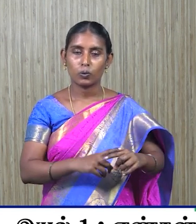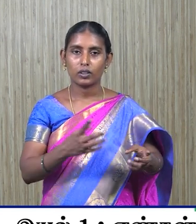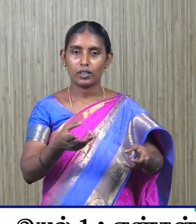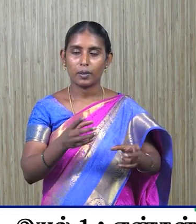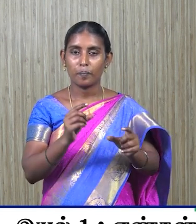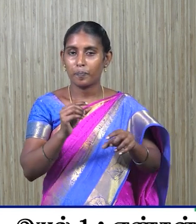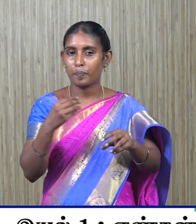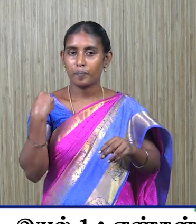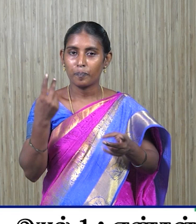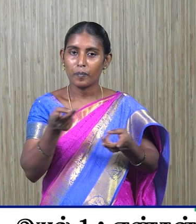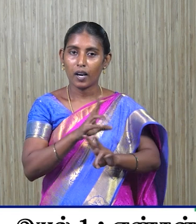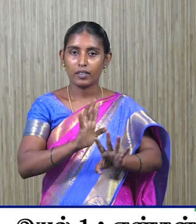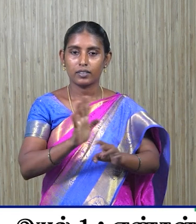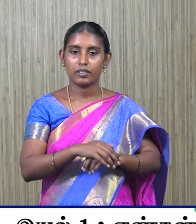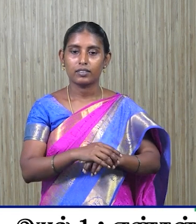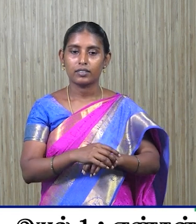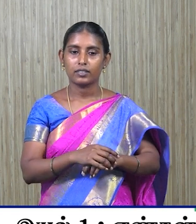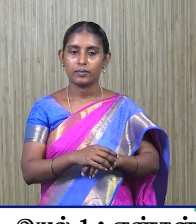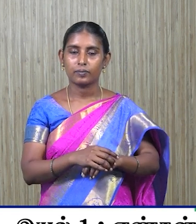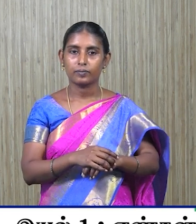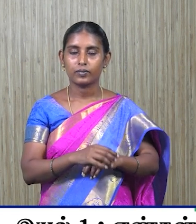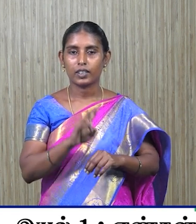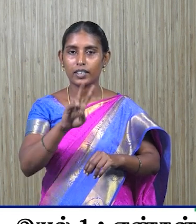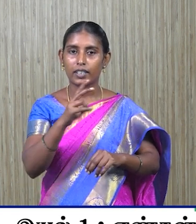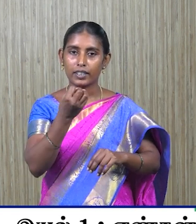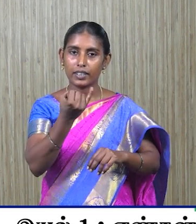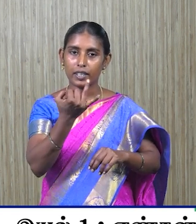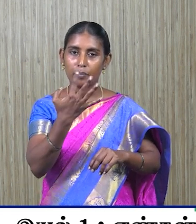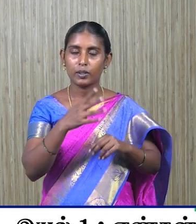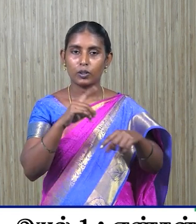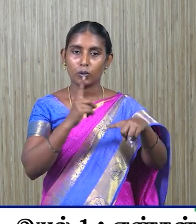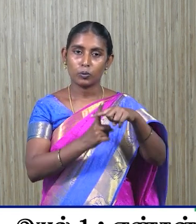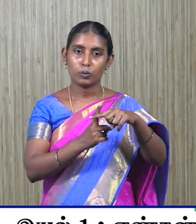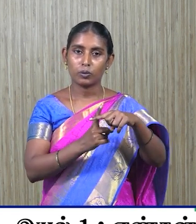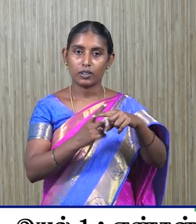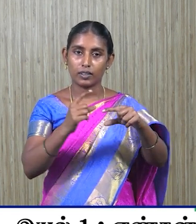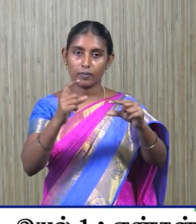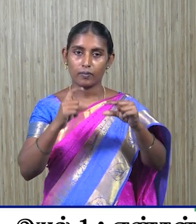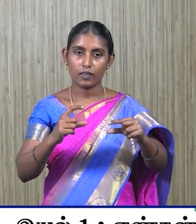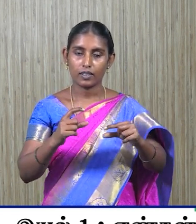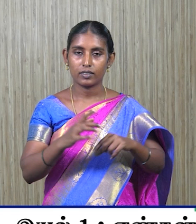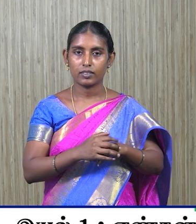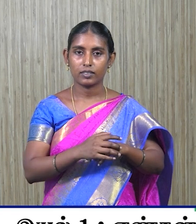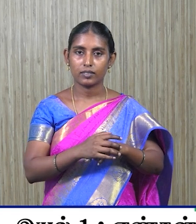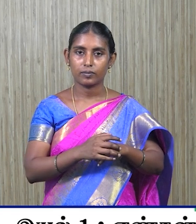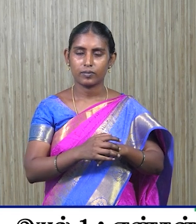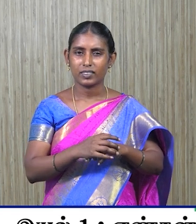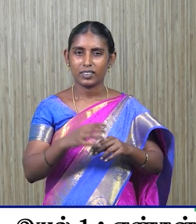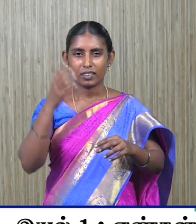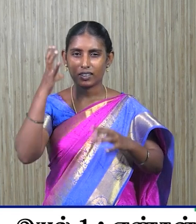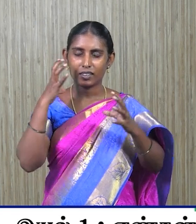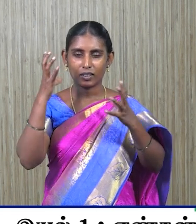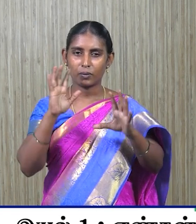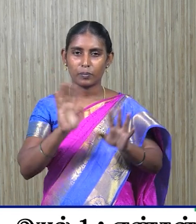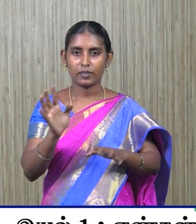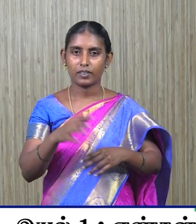இது கூட்டலின் பரிமாற்று பண்பு எனப்படும். இப்போ இரண்டு எண்களை கூட்டும்போது அவ்வெண்களின் வரிசையை பற்றி நாம் கவலைப்பட வேண்டிய அவசியம்